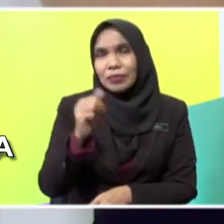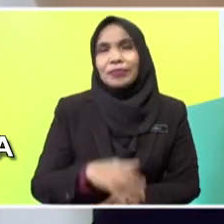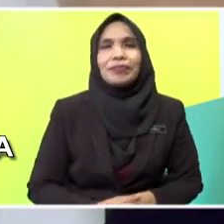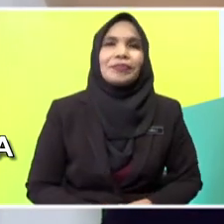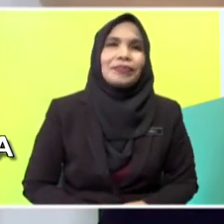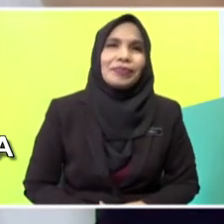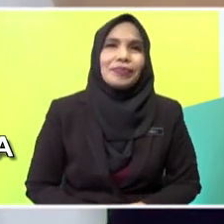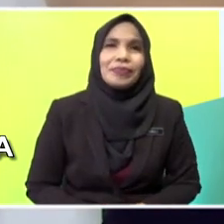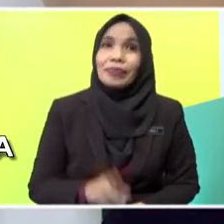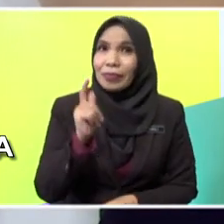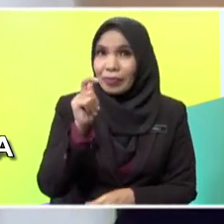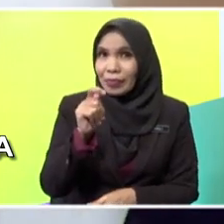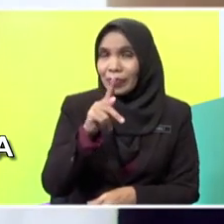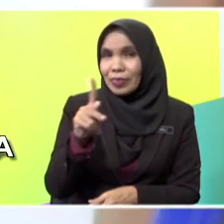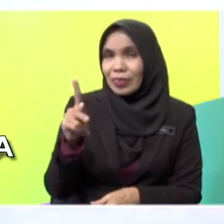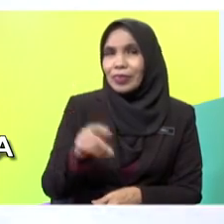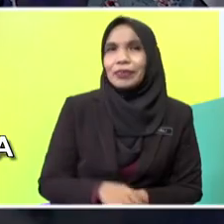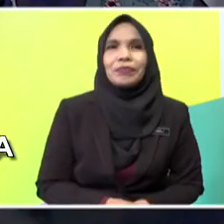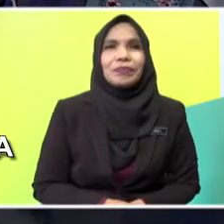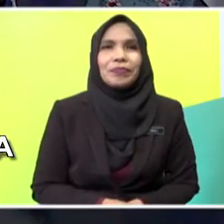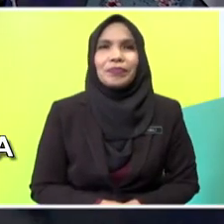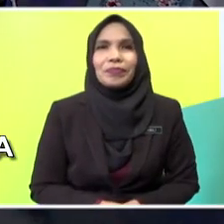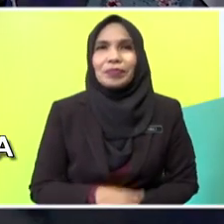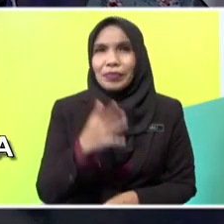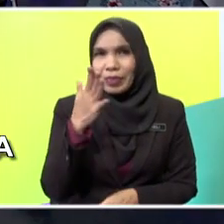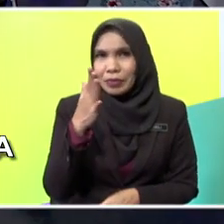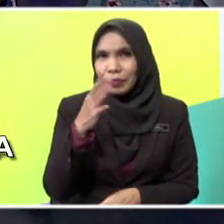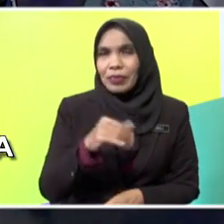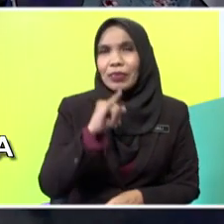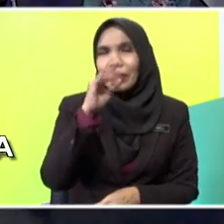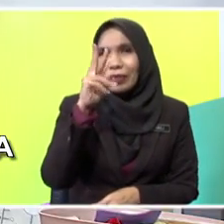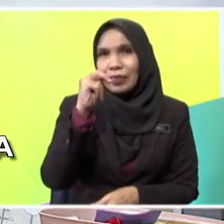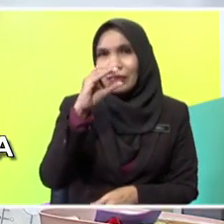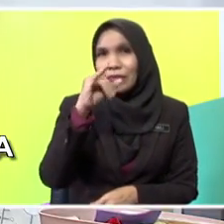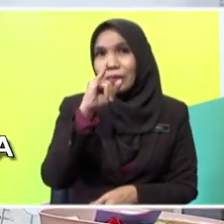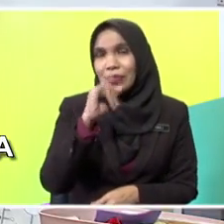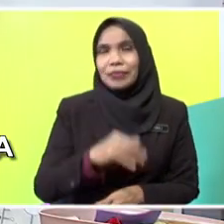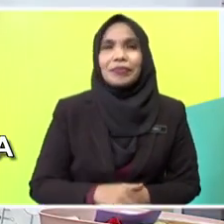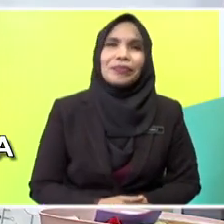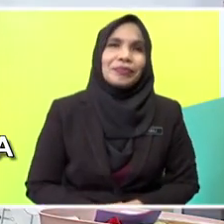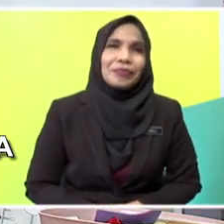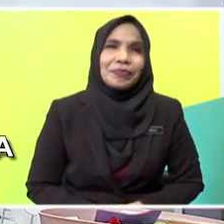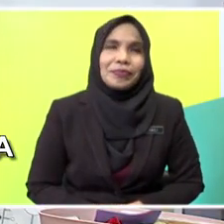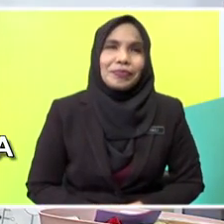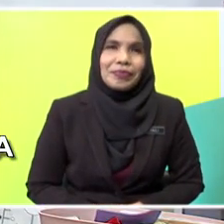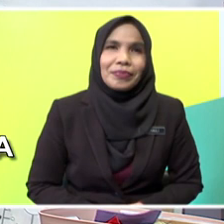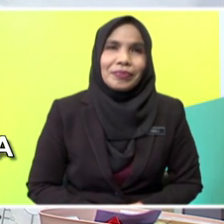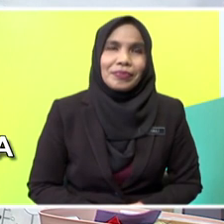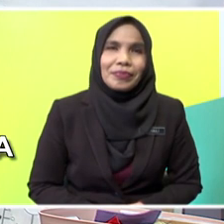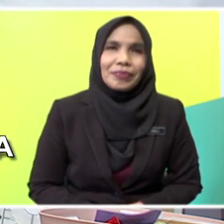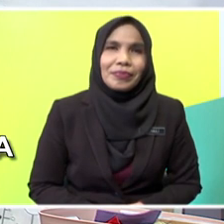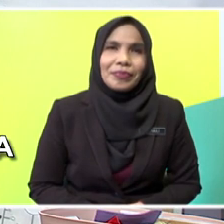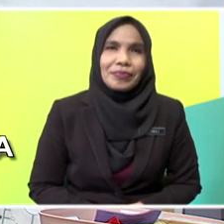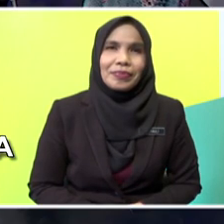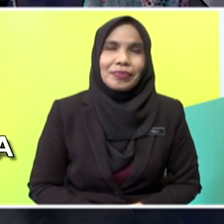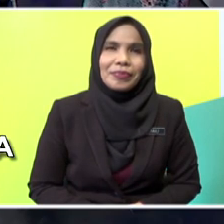kita tandakan 15 inci. Ya. Jalan pula whiteboard ni. Okey,